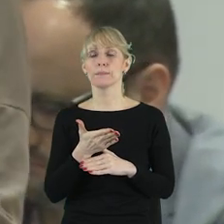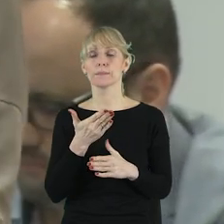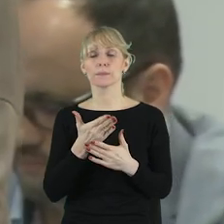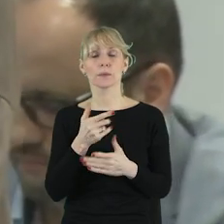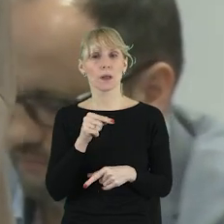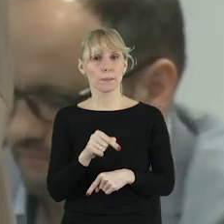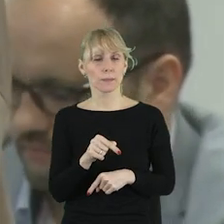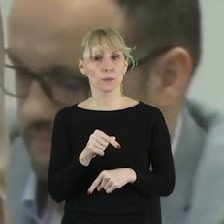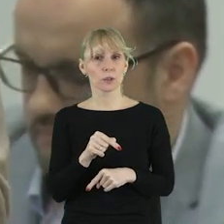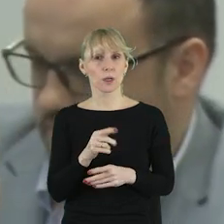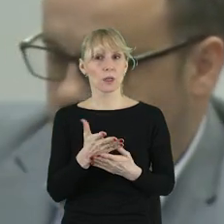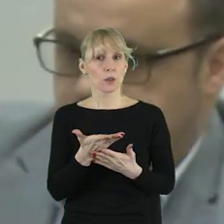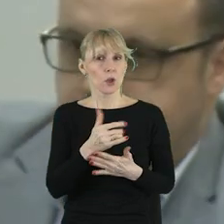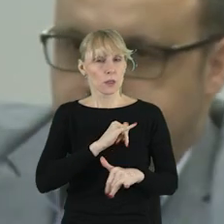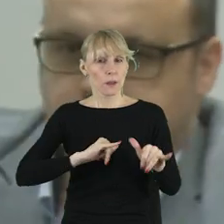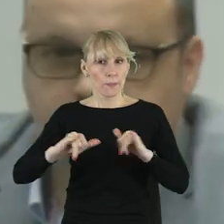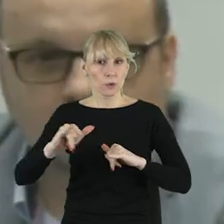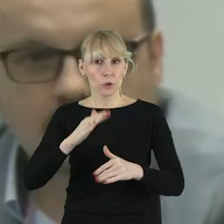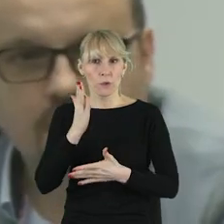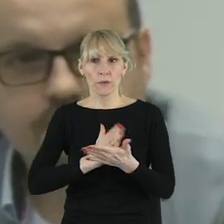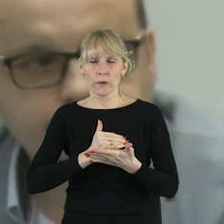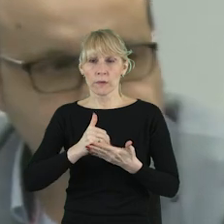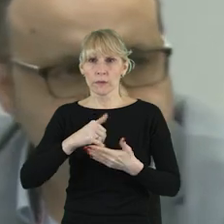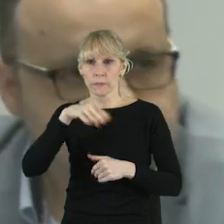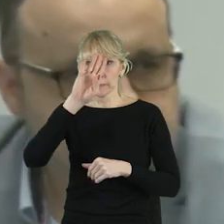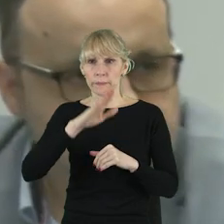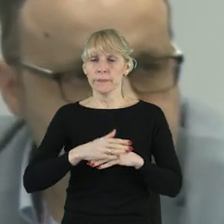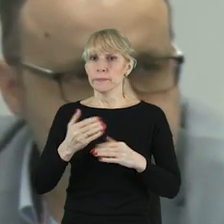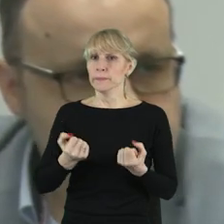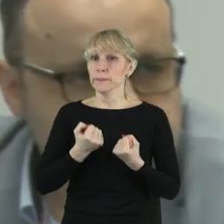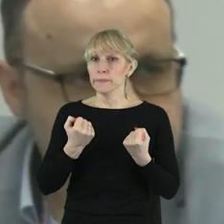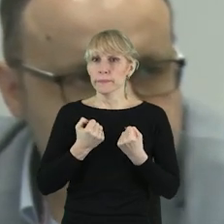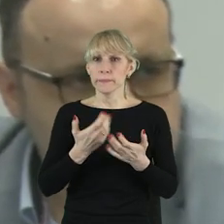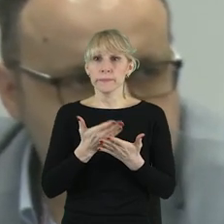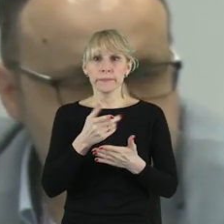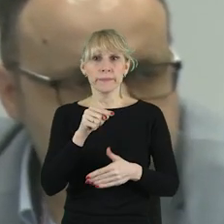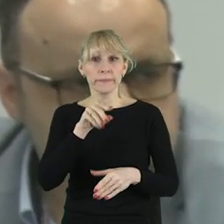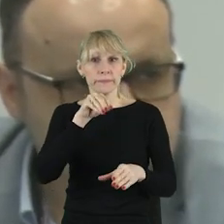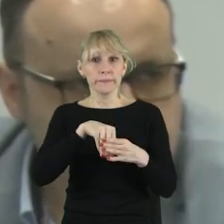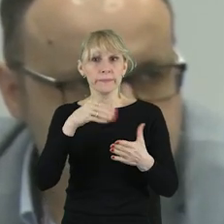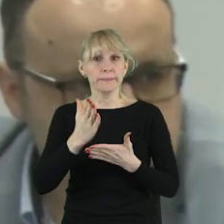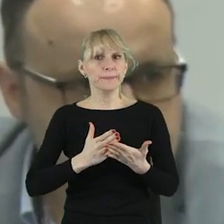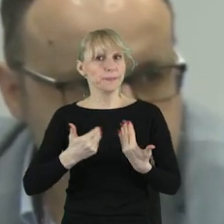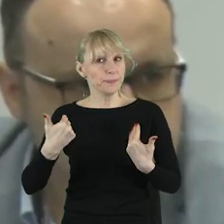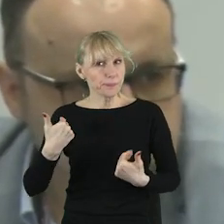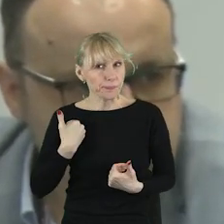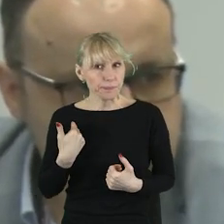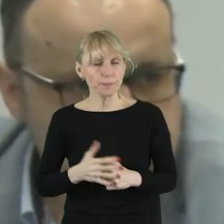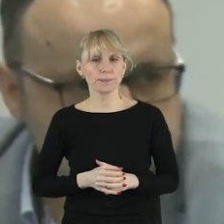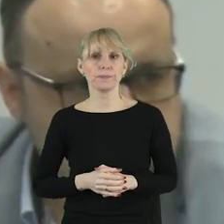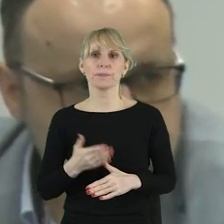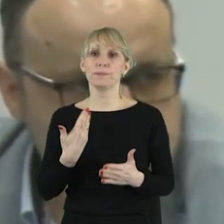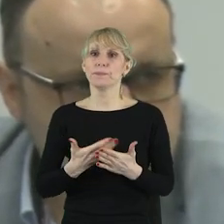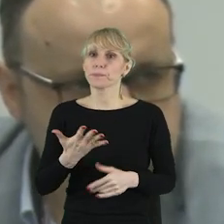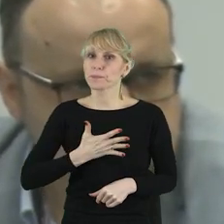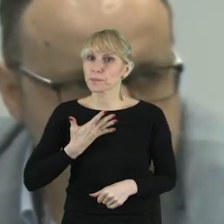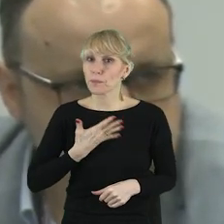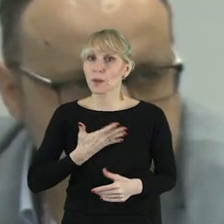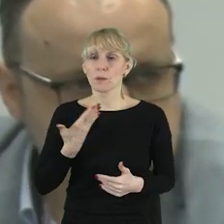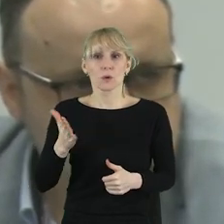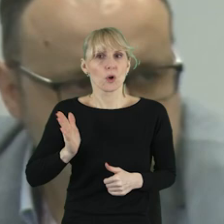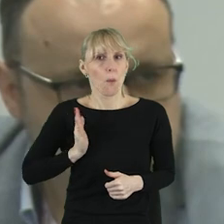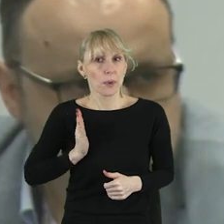odtworzyć działalność w tym zakresie. Stąd też w poczuciu troski o bezpieczeństwo już podejmowane